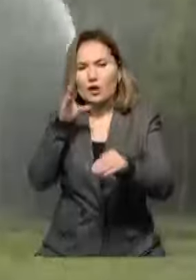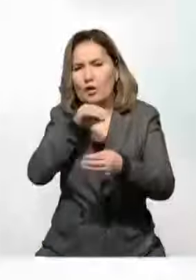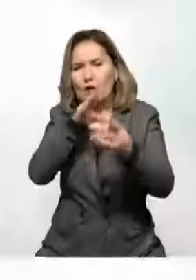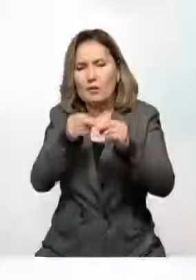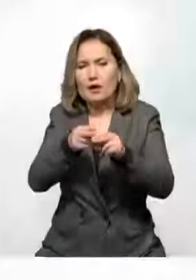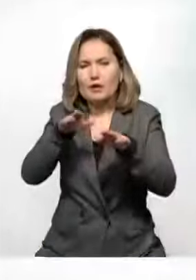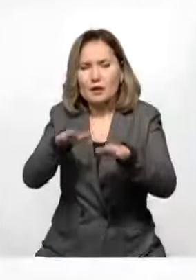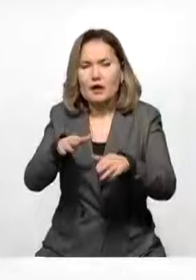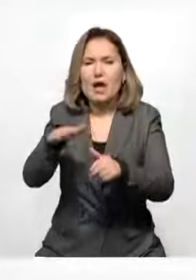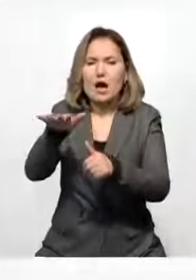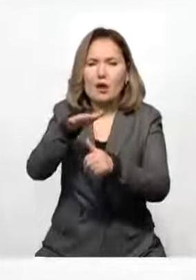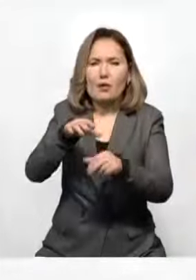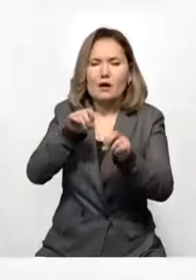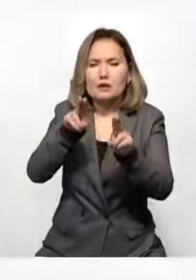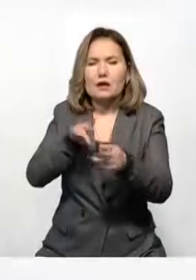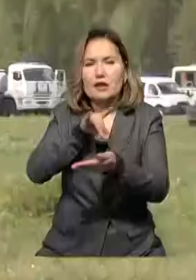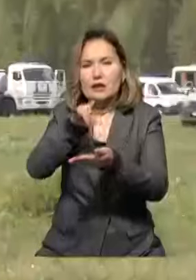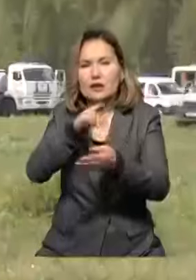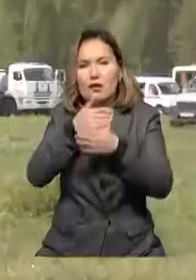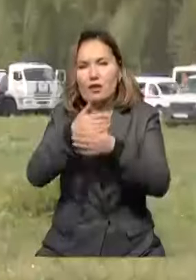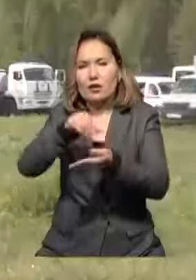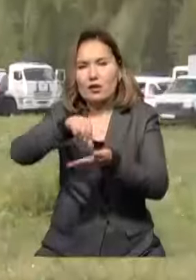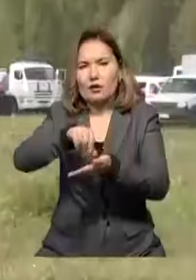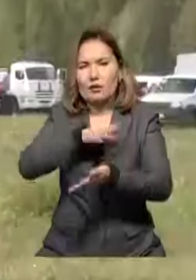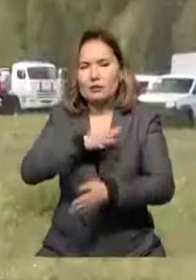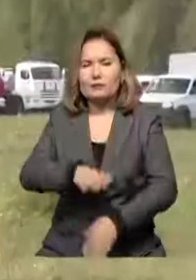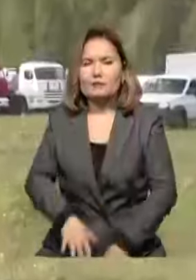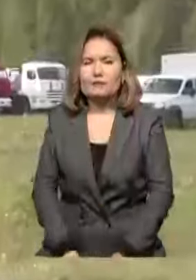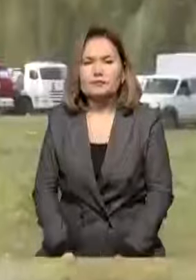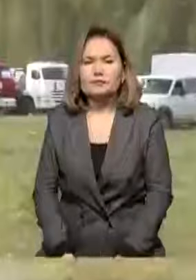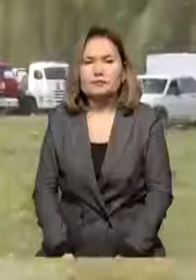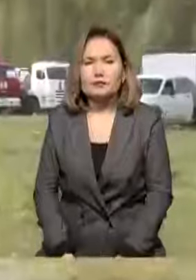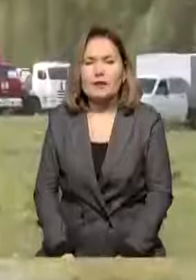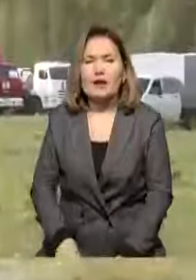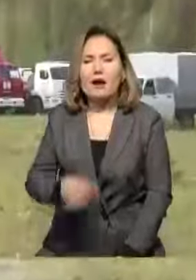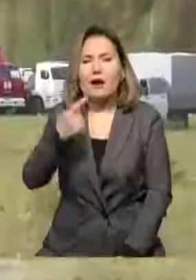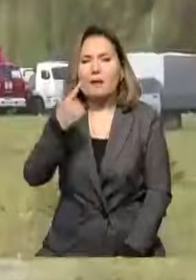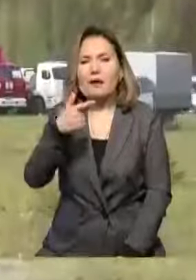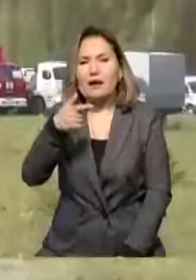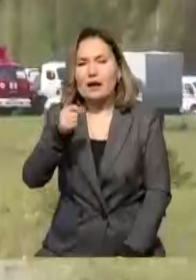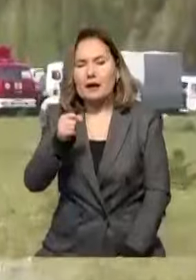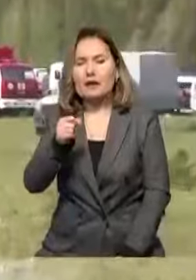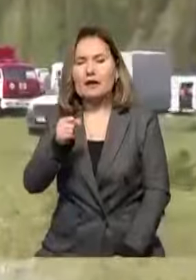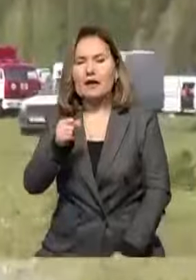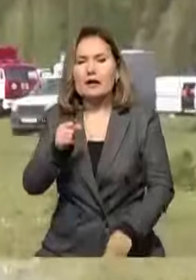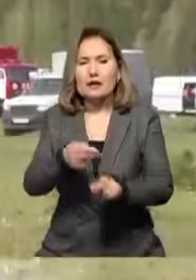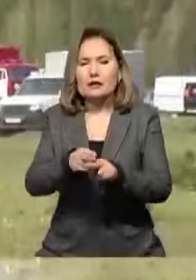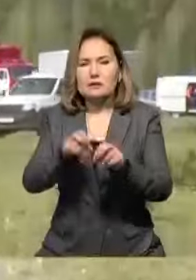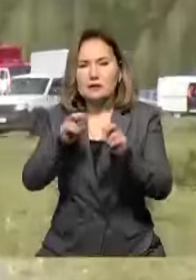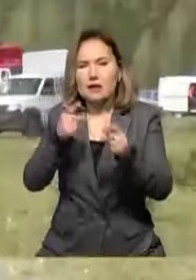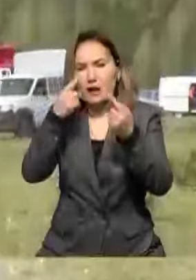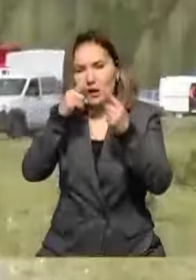үшін жерден де, әуеден де техникалар жұмылдырылды. Алгоритм кестесіне сәйкес 1 гектарға 2 техника 12 адам